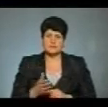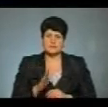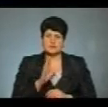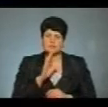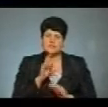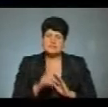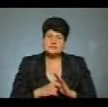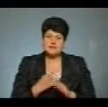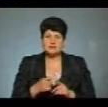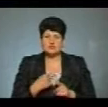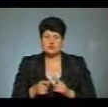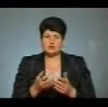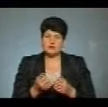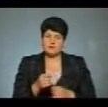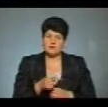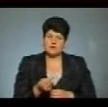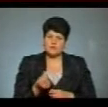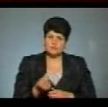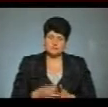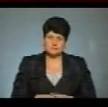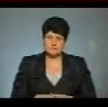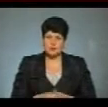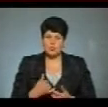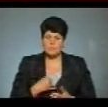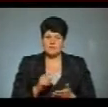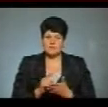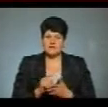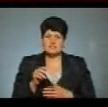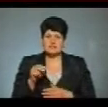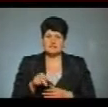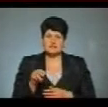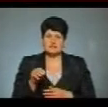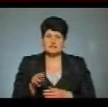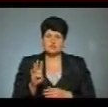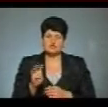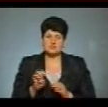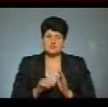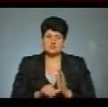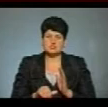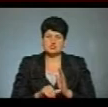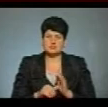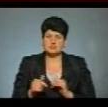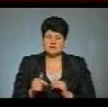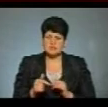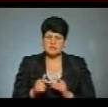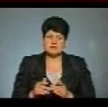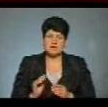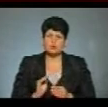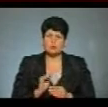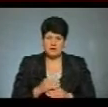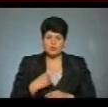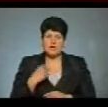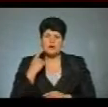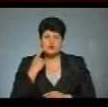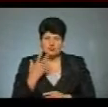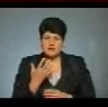щоб дізнатися, чи отримала вона виплату. У мене пенсія 2466 гривень. За доплату я чула,